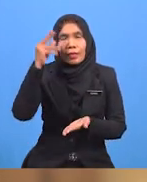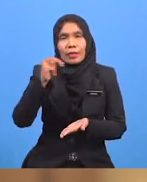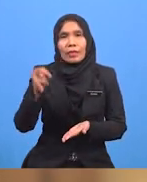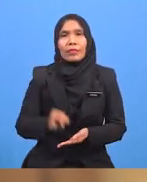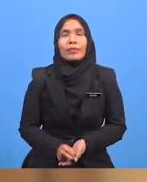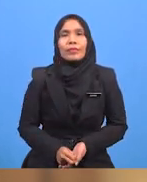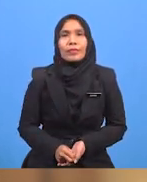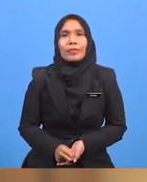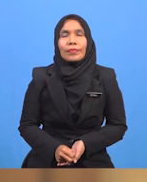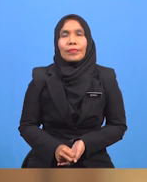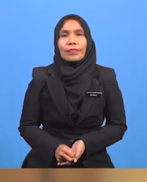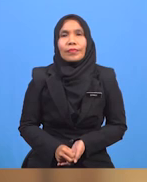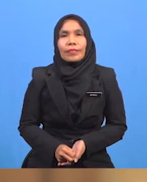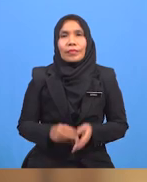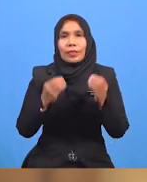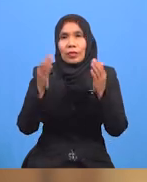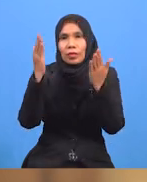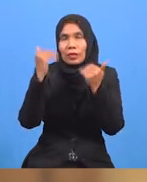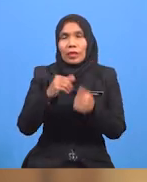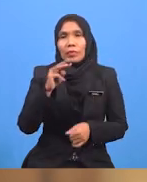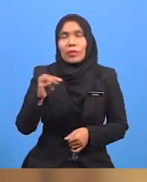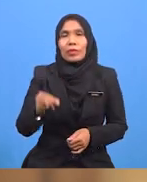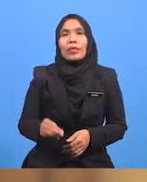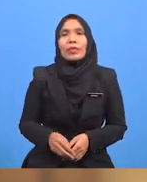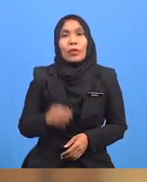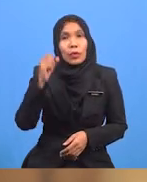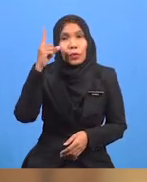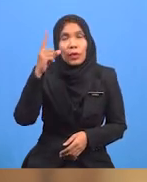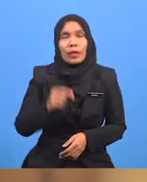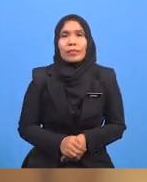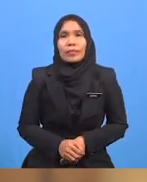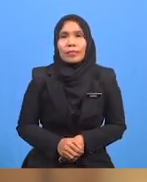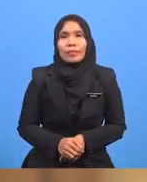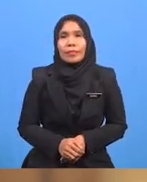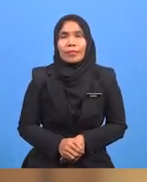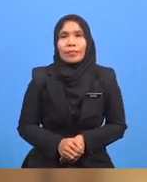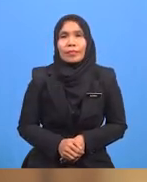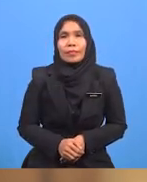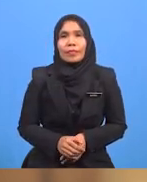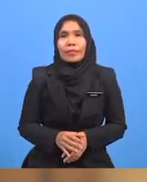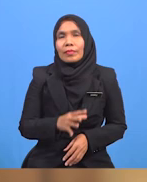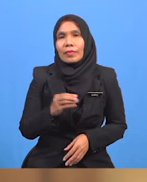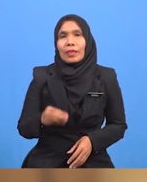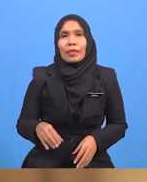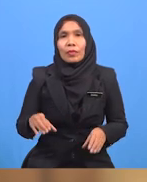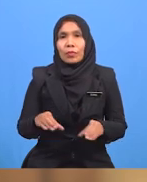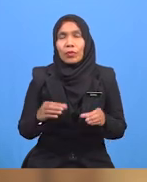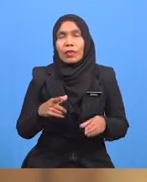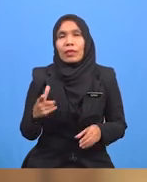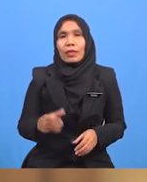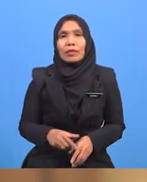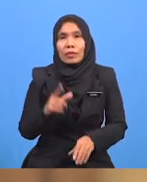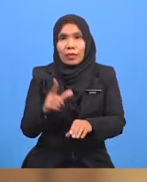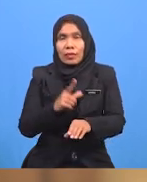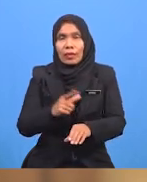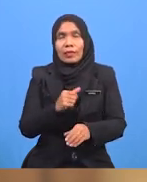cek kuharap murid-murid dapat memahami tajo hari ini dengan mudah dan buatlah latihan